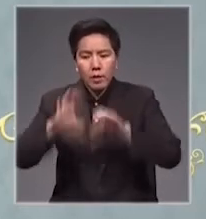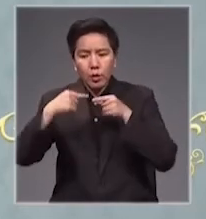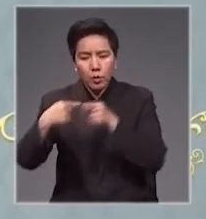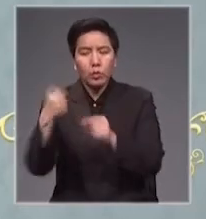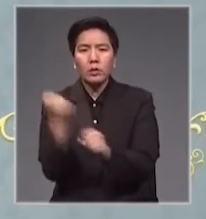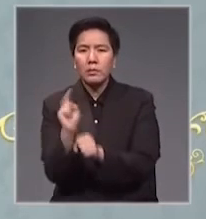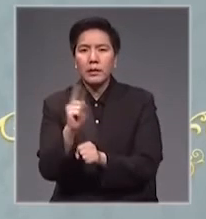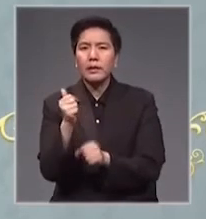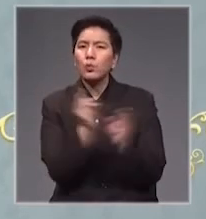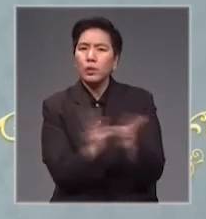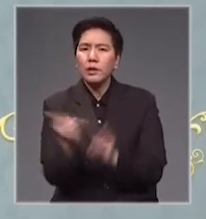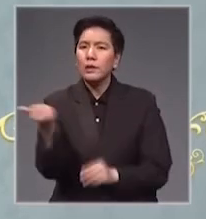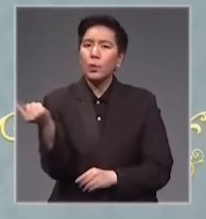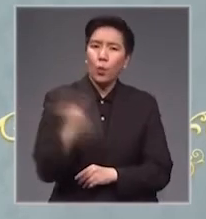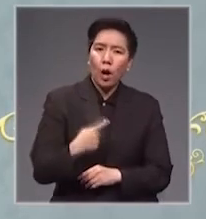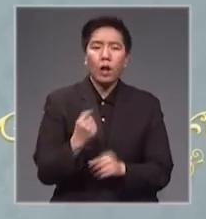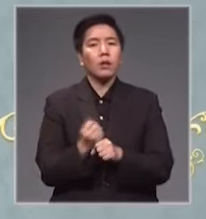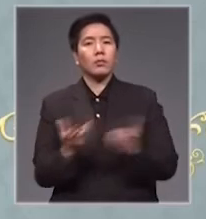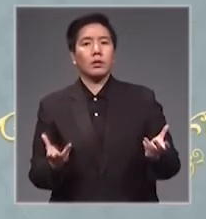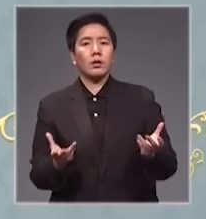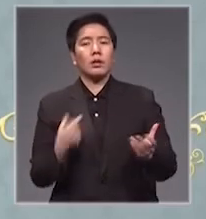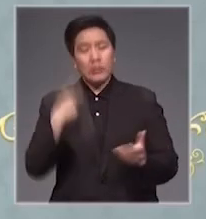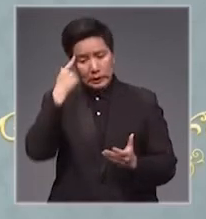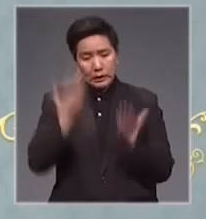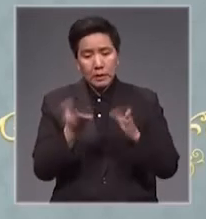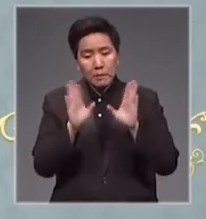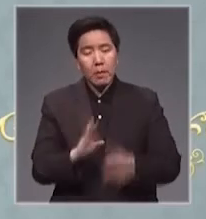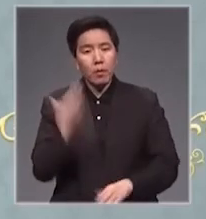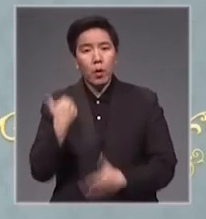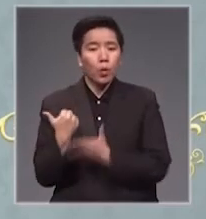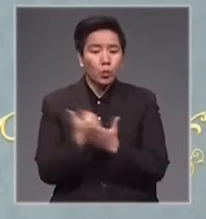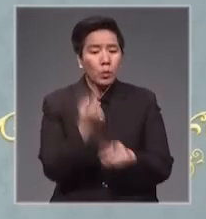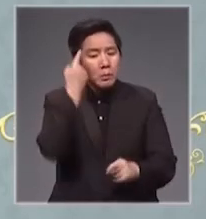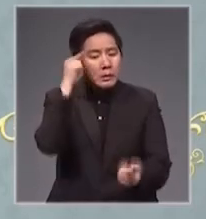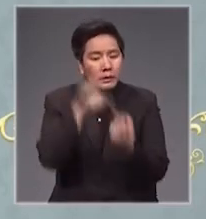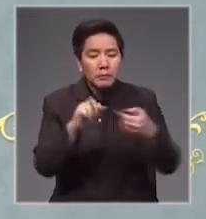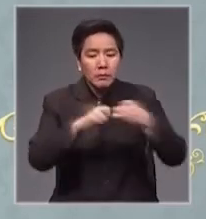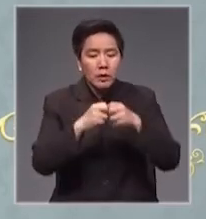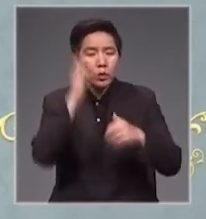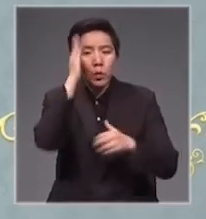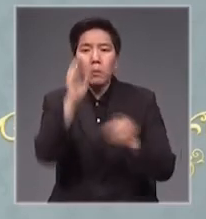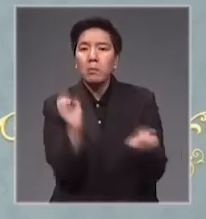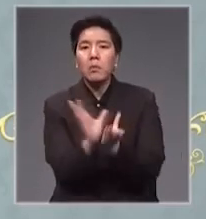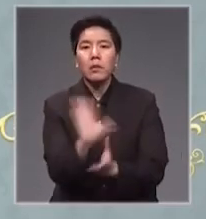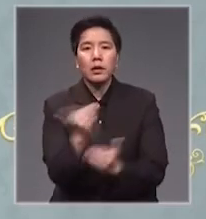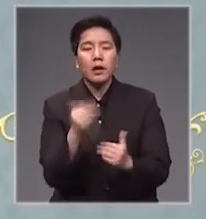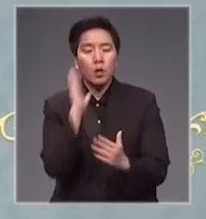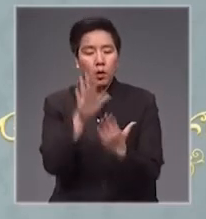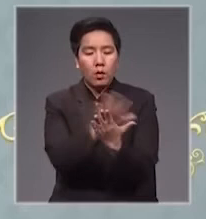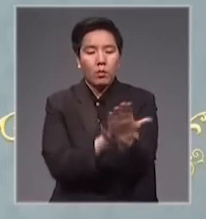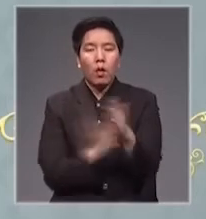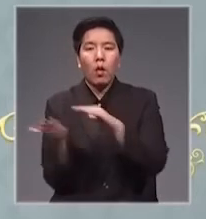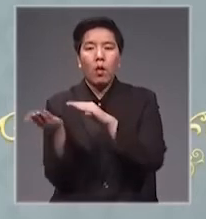านี้ยั่งยืนได้มากกว่าหรือจะเข้ามาทำแบบเดิมๆช่วยเหลือโดยไม่คำนึงถึงปัญหาที่จะตามมาในอนาคตประเทศชาติก็ต้องล้มเหลวอีก